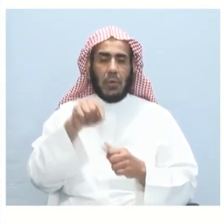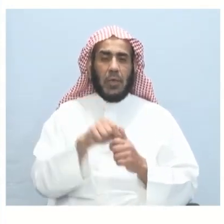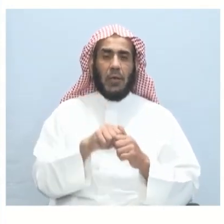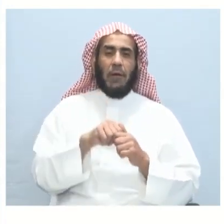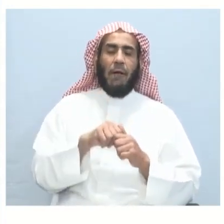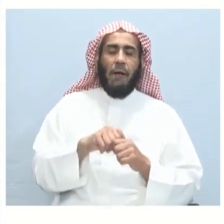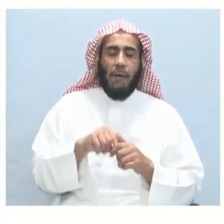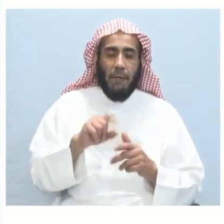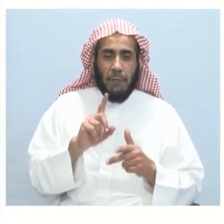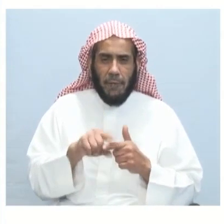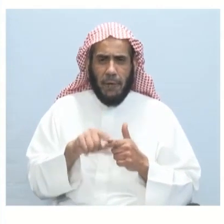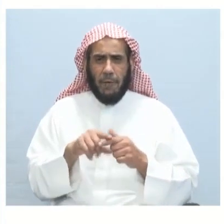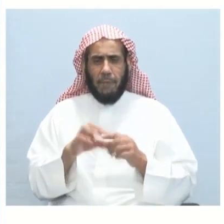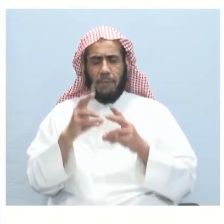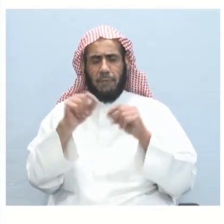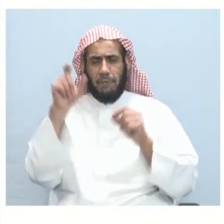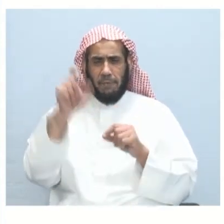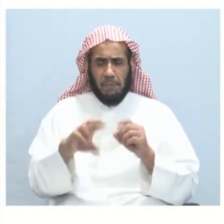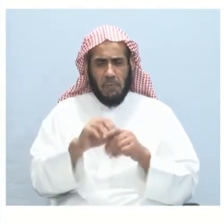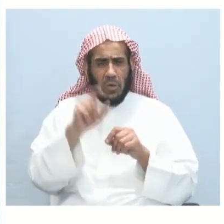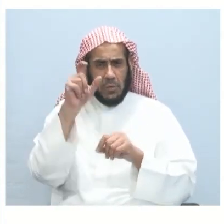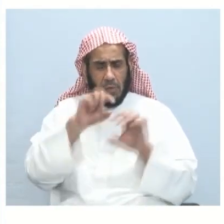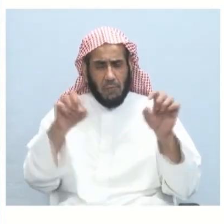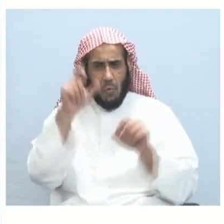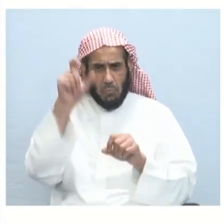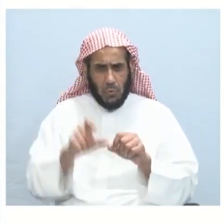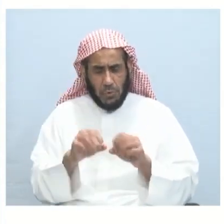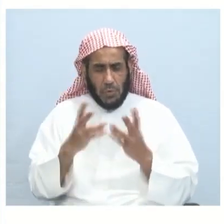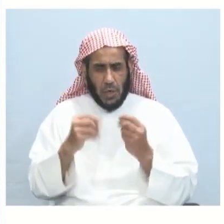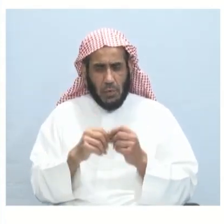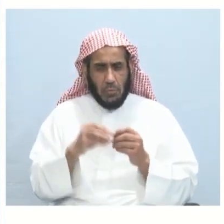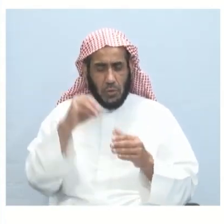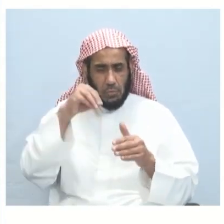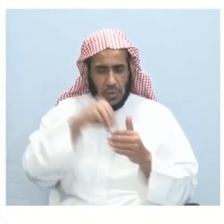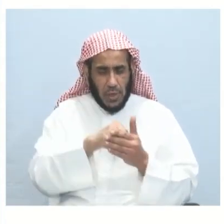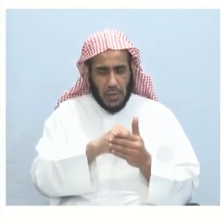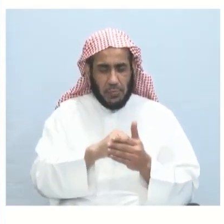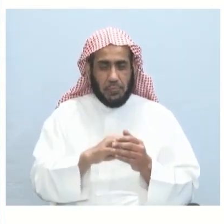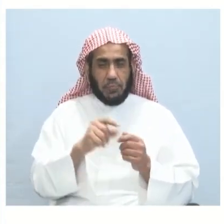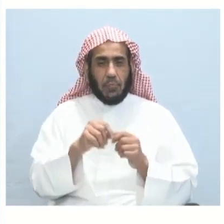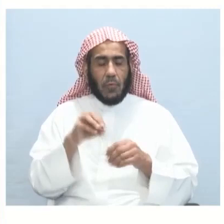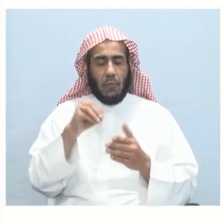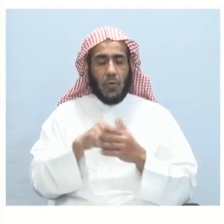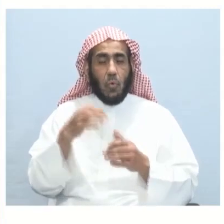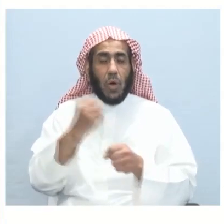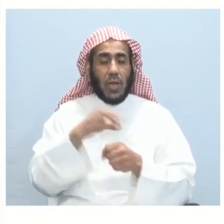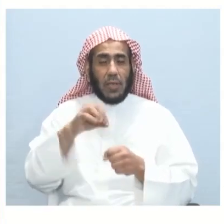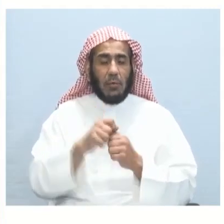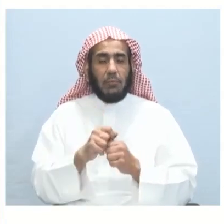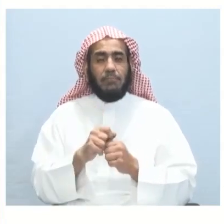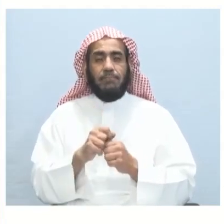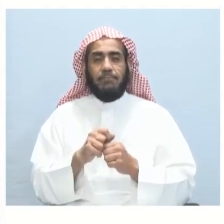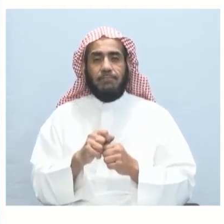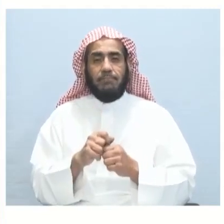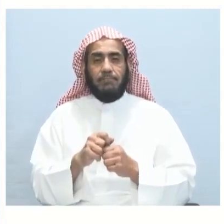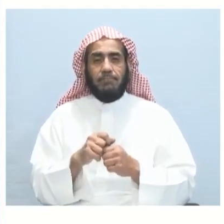في العباره الاولى سلسله البيانات هي صف او عمود من الارقام يتم ادخالها الى او في ورقه العمل